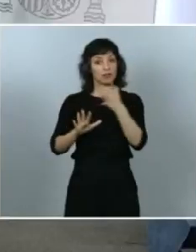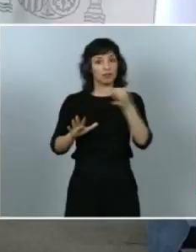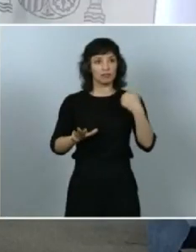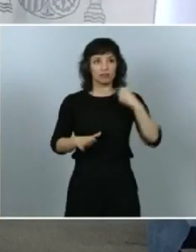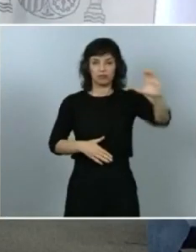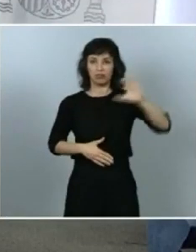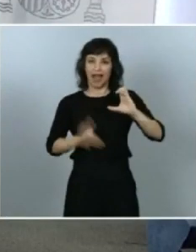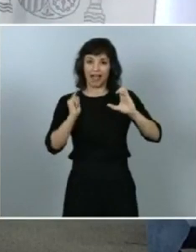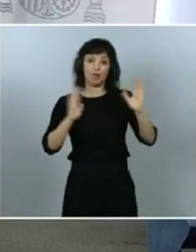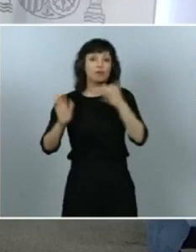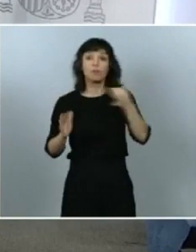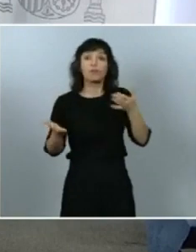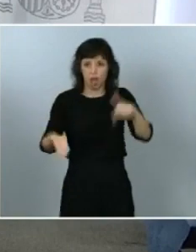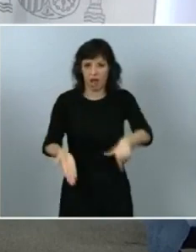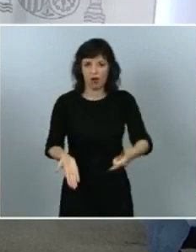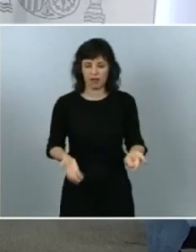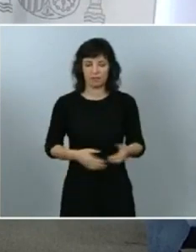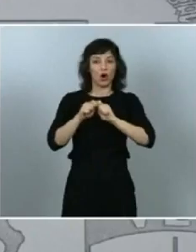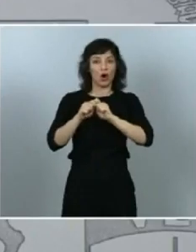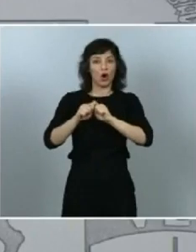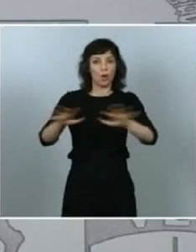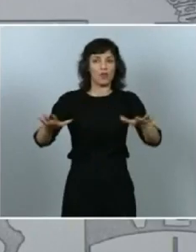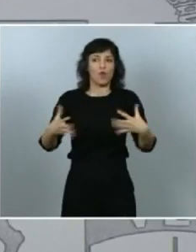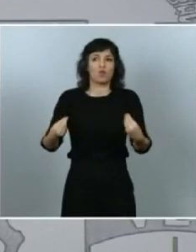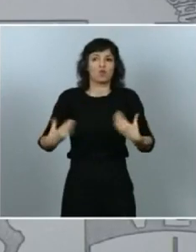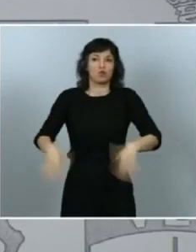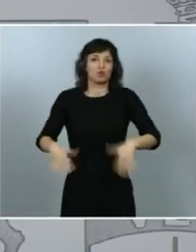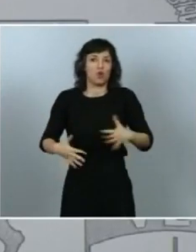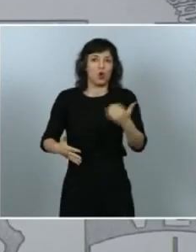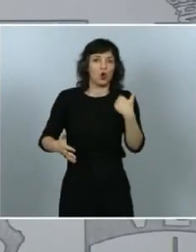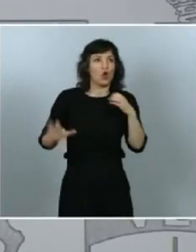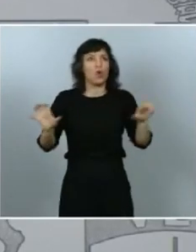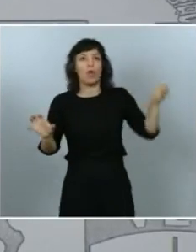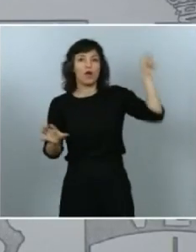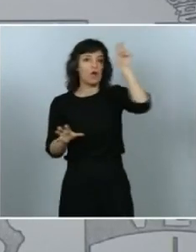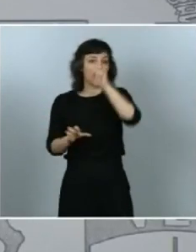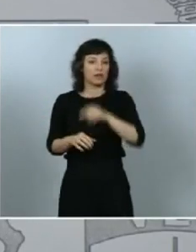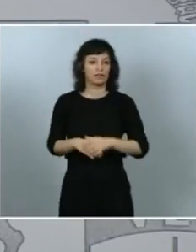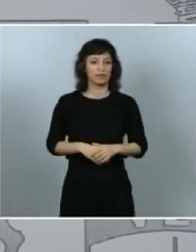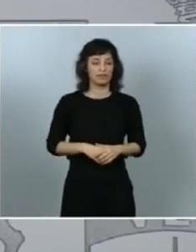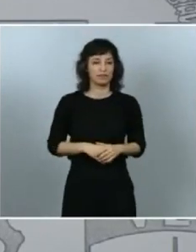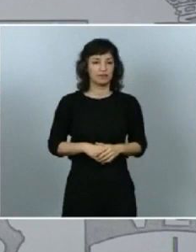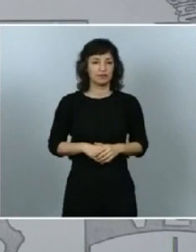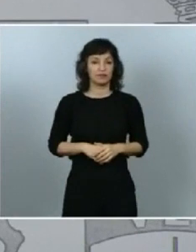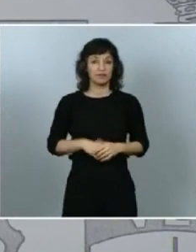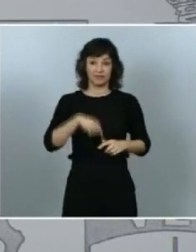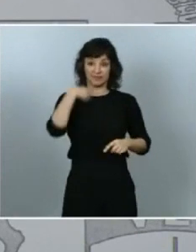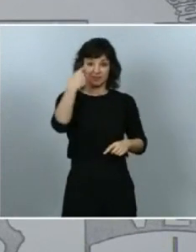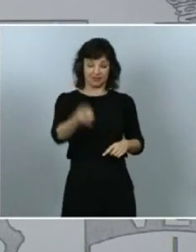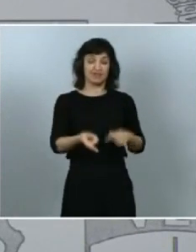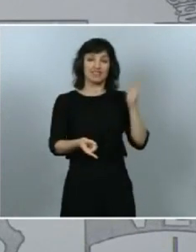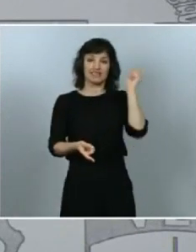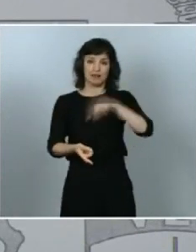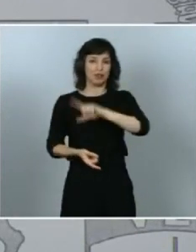но затем, оценив возможный ущерб сектору путешествий, составлявшему в допандемические времена свыше 12% ВВП, от